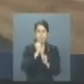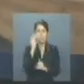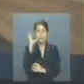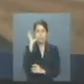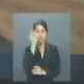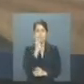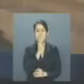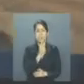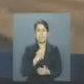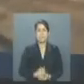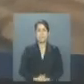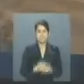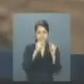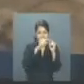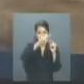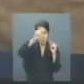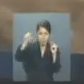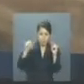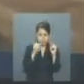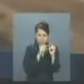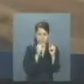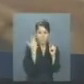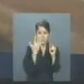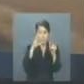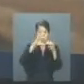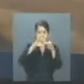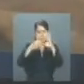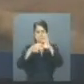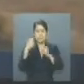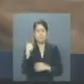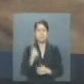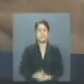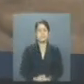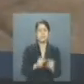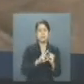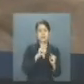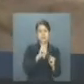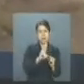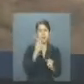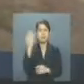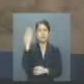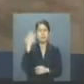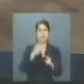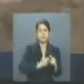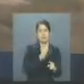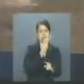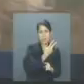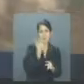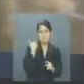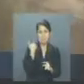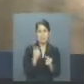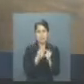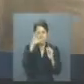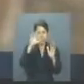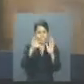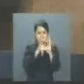ำหรับวงแหวนตาสัญลักษณ์ที่อุโมงค์แห่งนี้ถือเป็นแห่งที่2ที่มีการติดตั้งหลังจากเมื่อเดือนมีนาคมที่ผ่านมามีการติดตั้งแห่งแรกไ